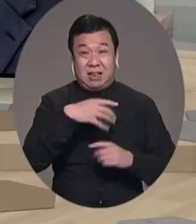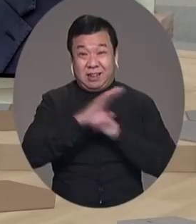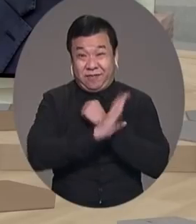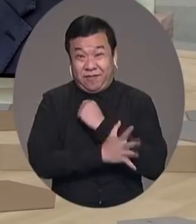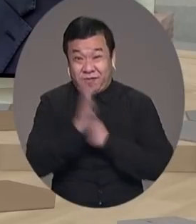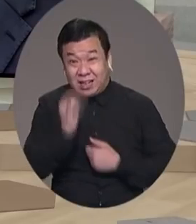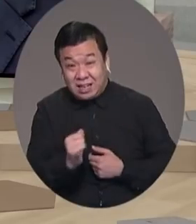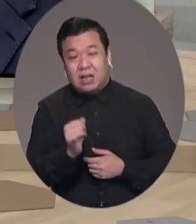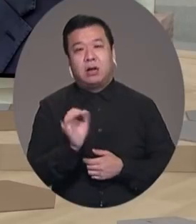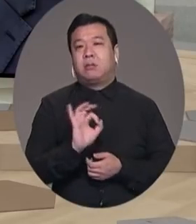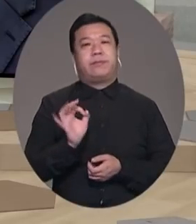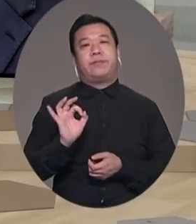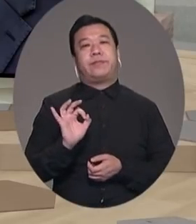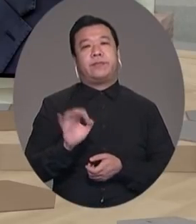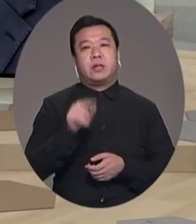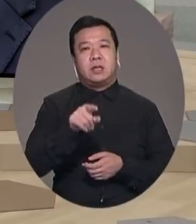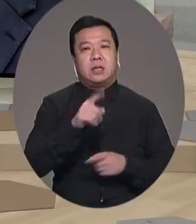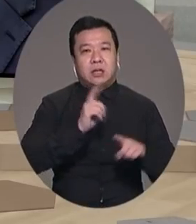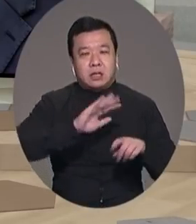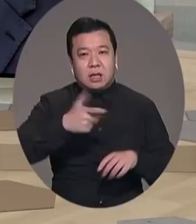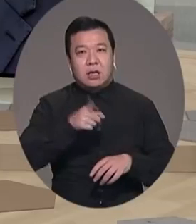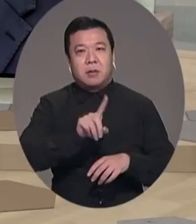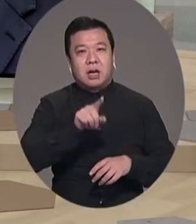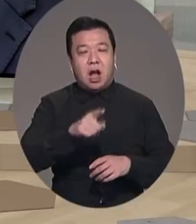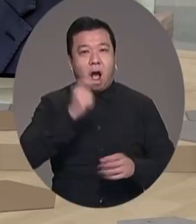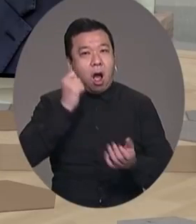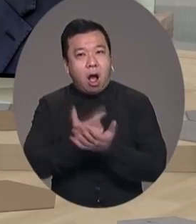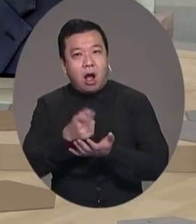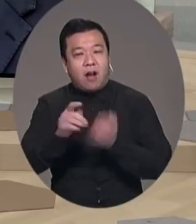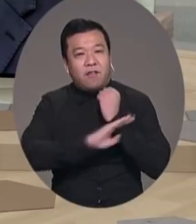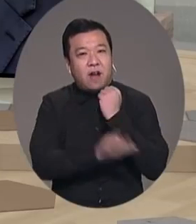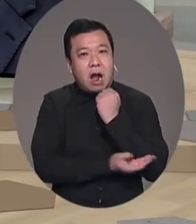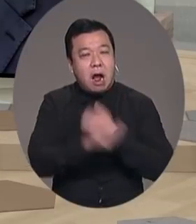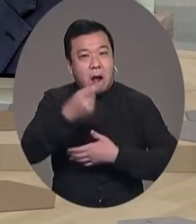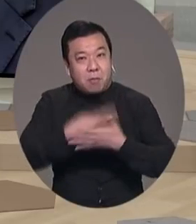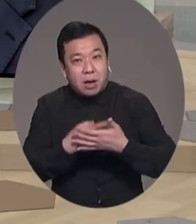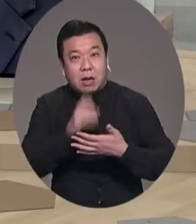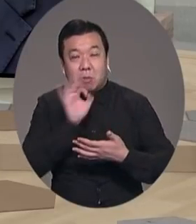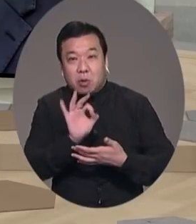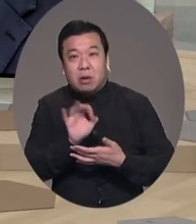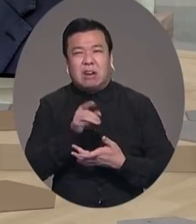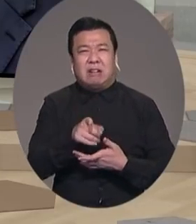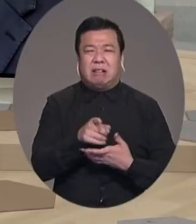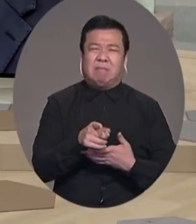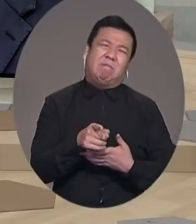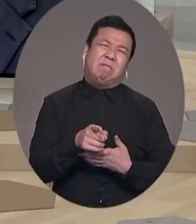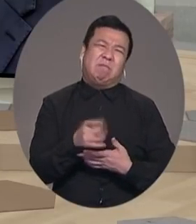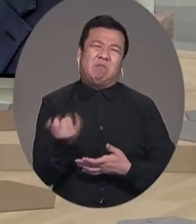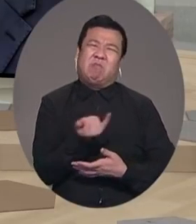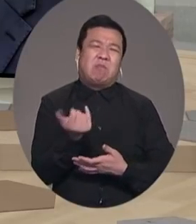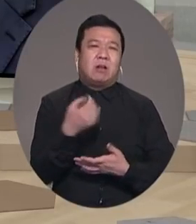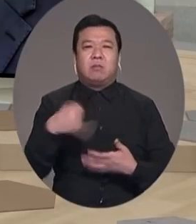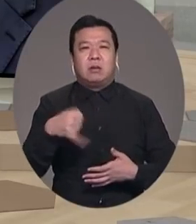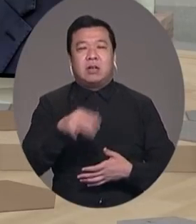人違反任何的法例或者是守則。他說奢華在法律上咧係冇標準，不可以一概而